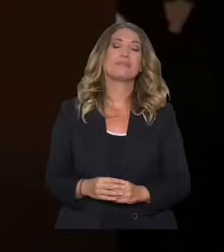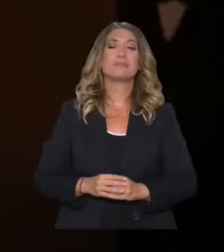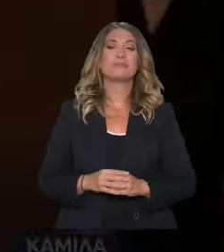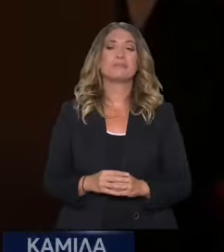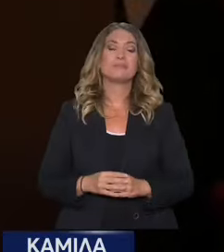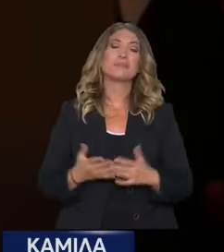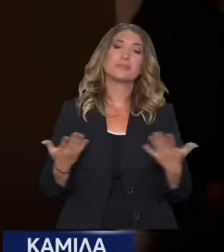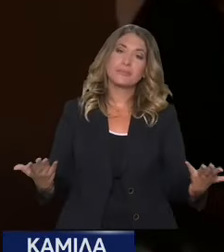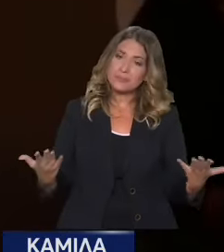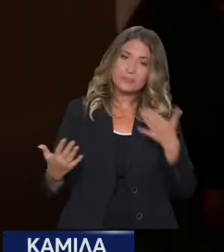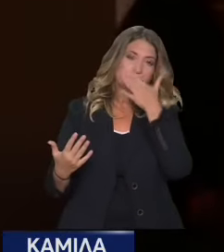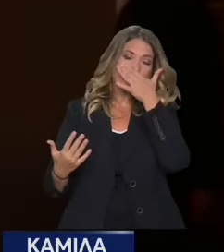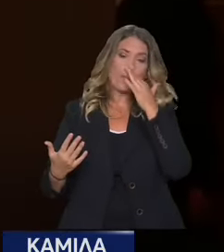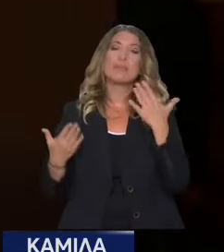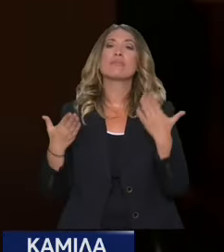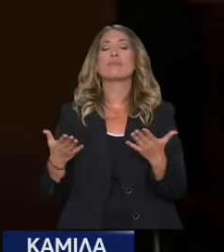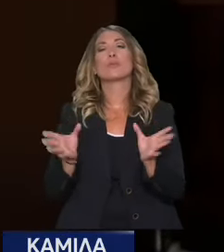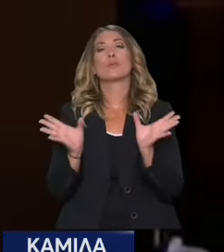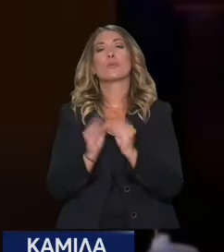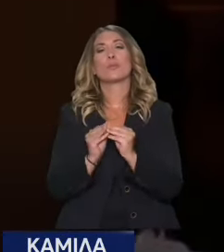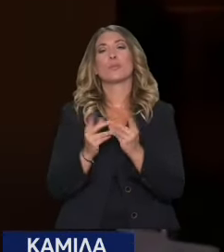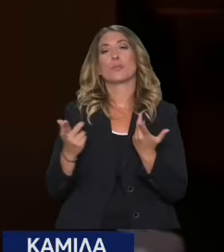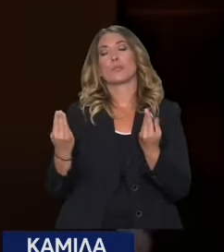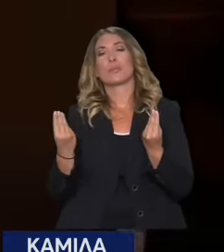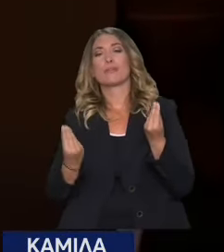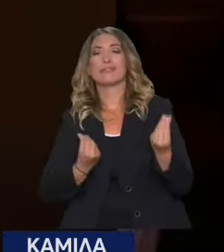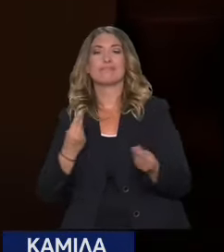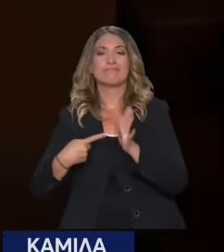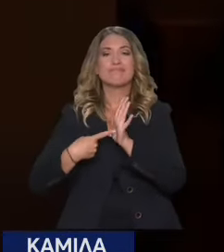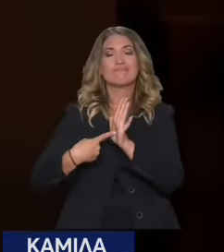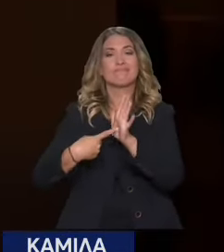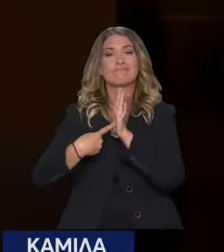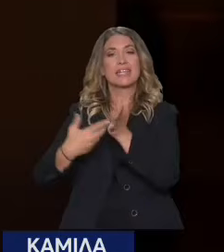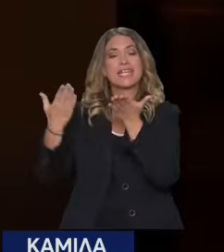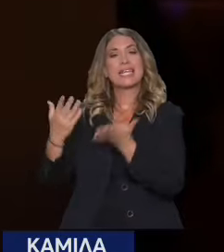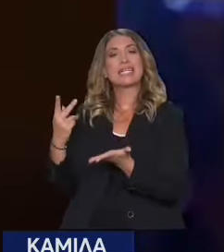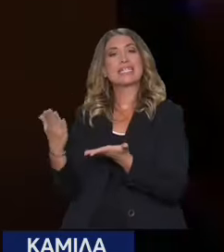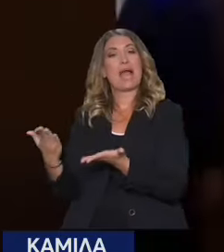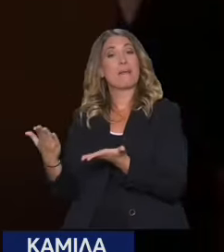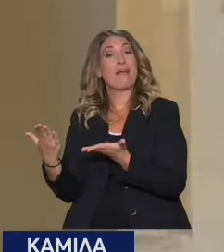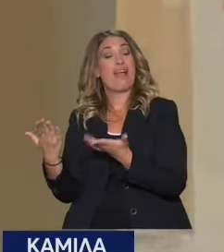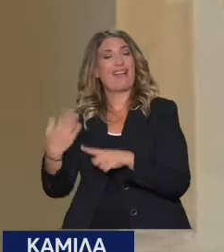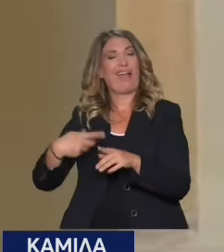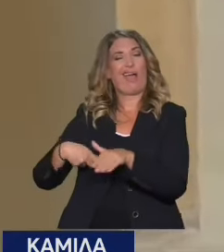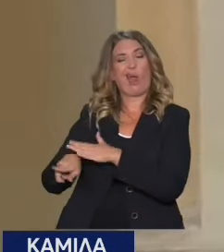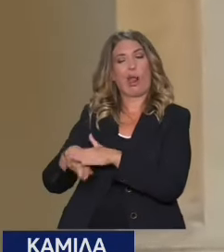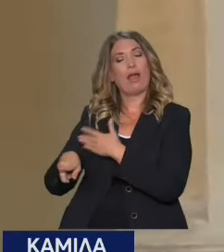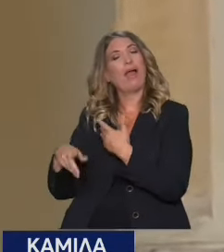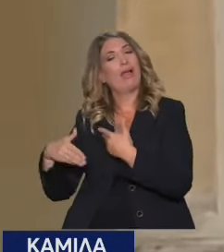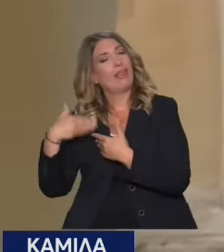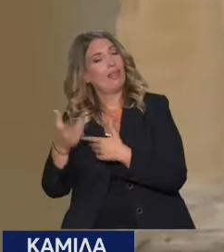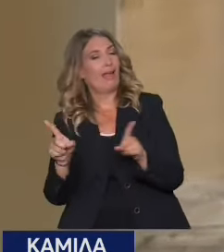Έκτοτε το παλάτι έβαλε μπρος το επικοινωνιακό lifting με το οποίο θα μετέτρεπε την Καμίλα από πριγκιπική ερωμένη σε βασιλική